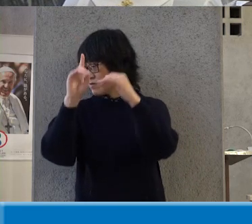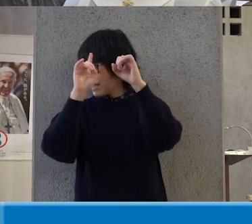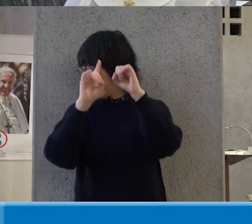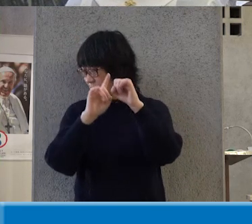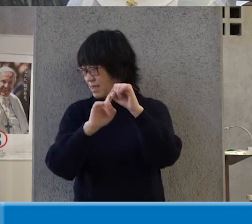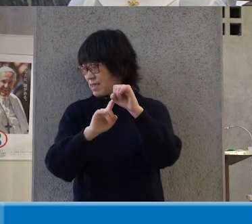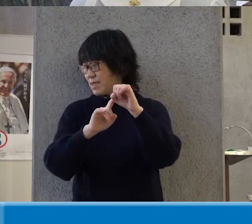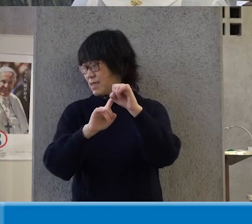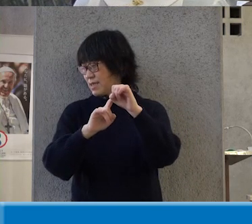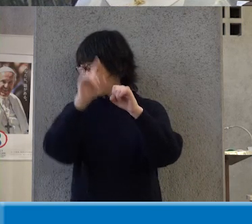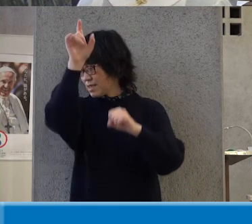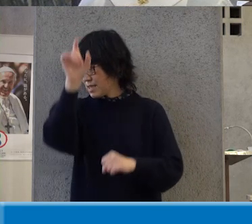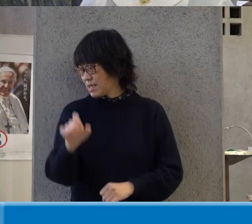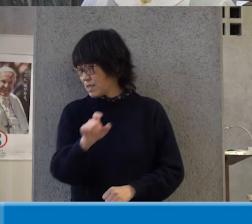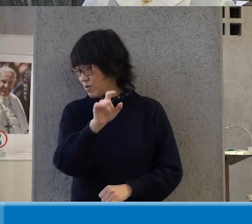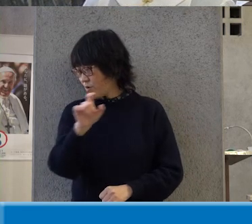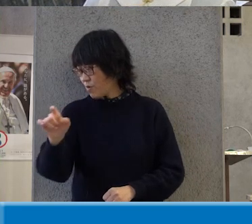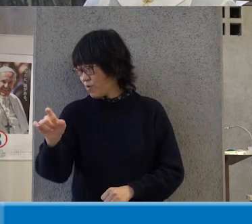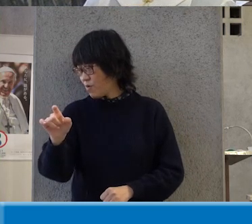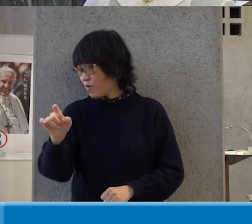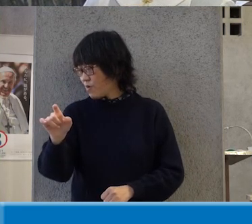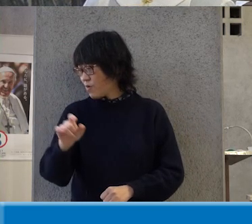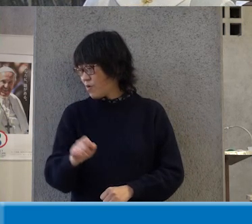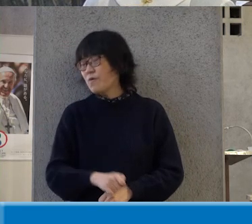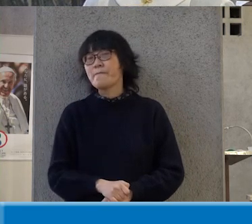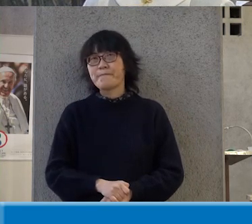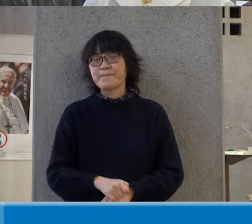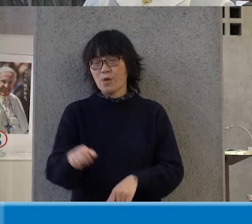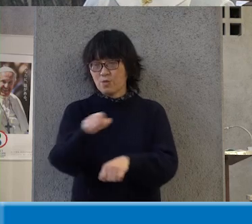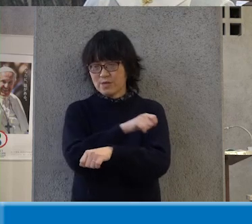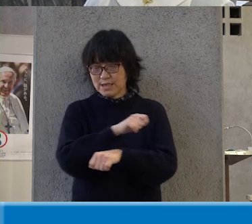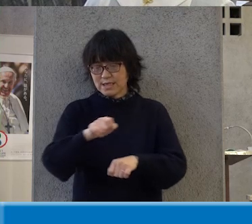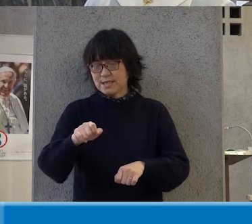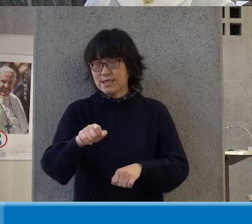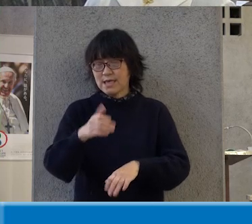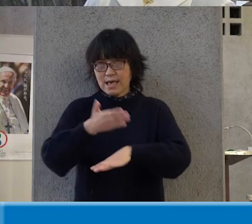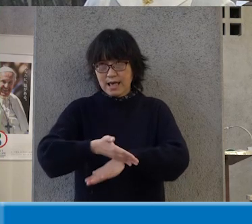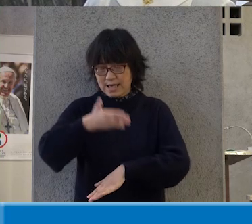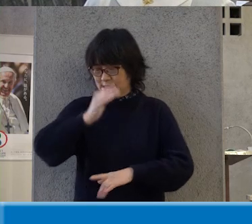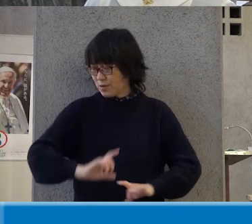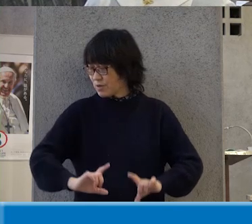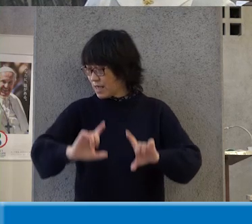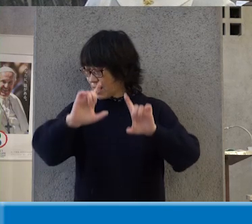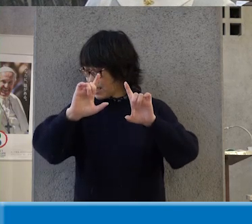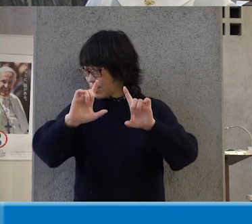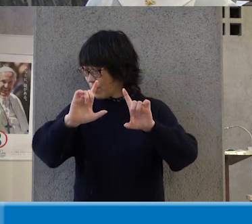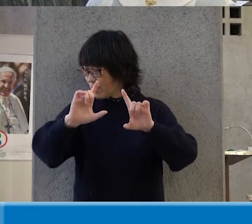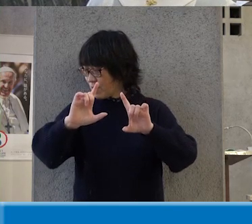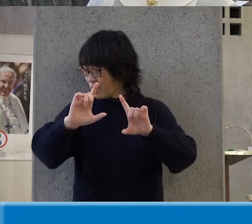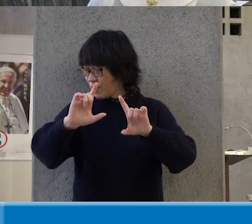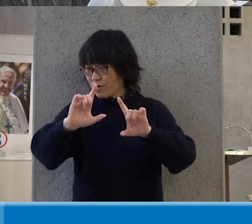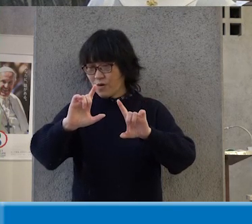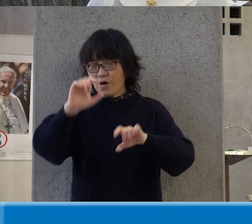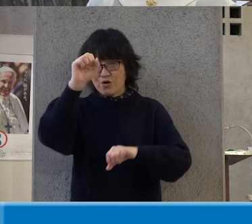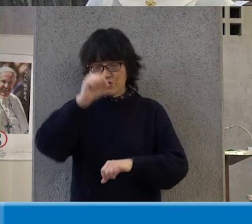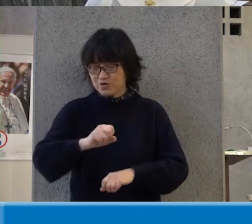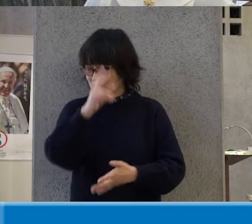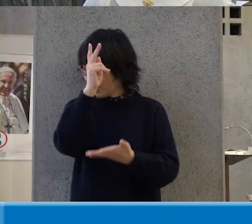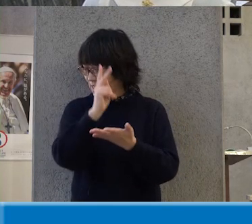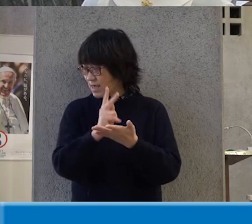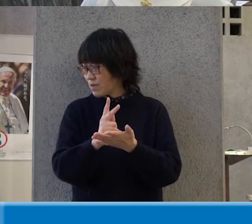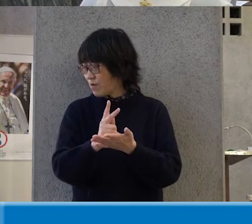、キリストの日に特に感謝の祭儀と許しの奇跡